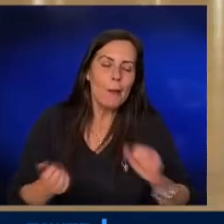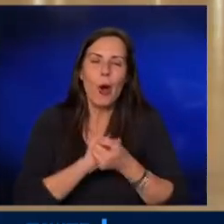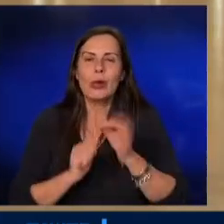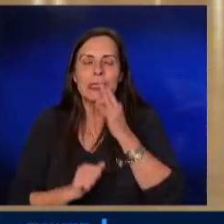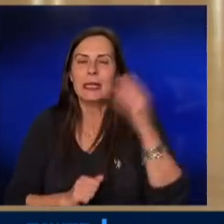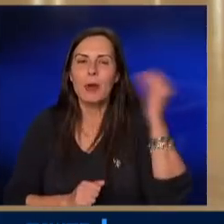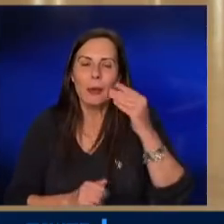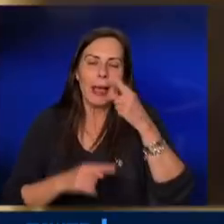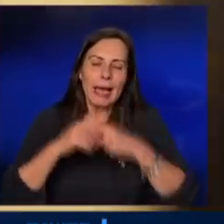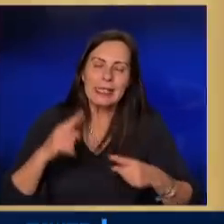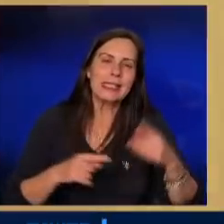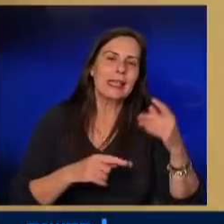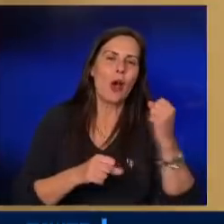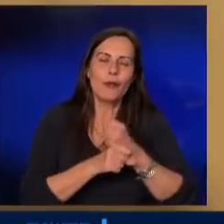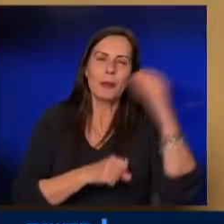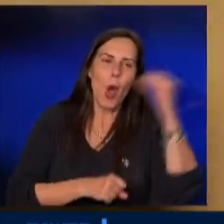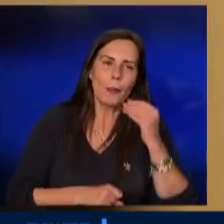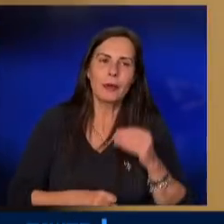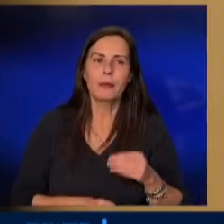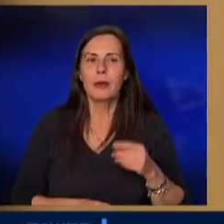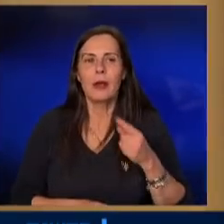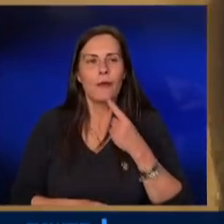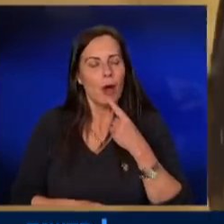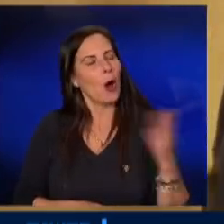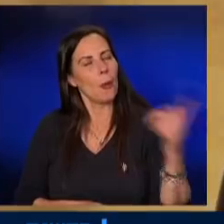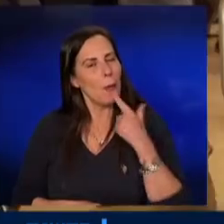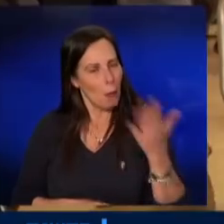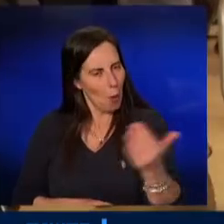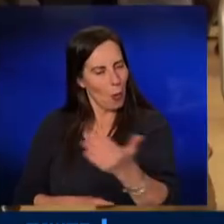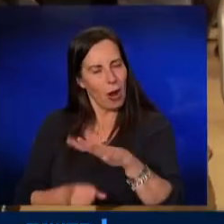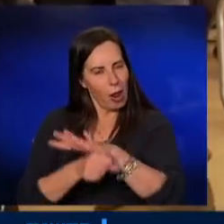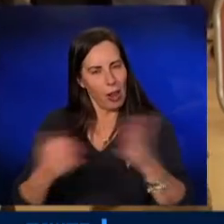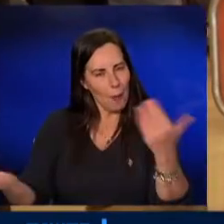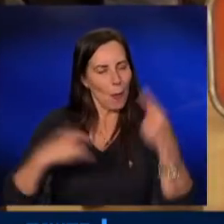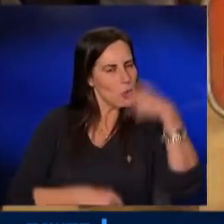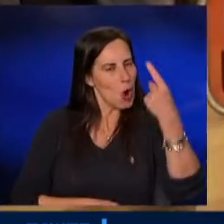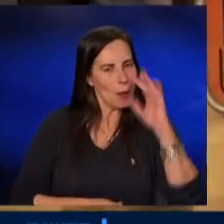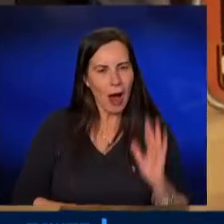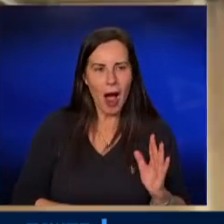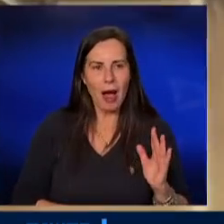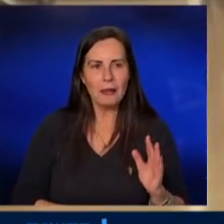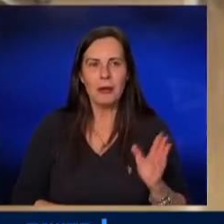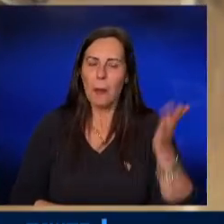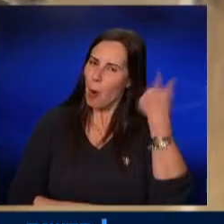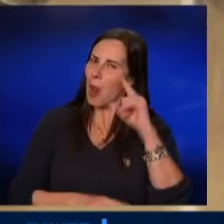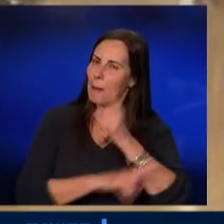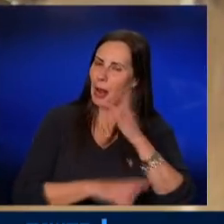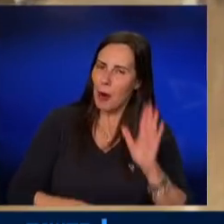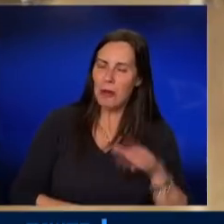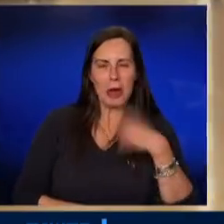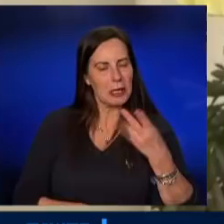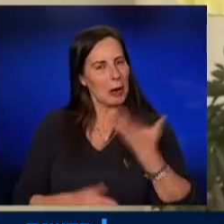שלומדים חצי יום ועובדים חצי יום. והם אומרים להם, בואו ליום אחד, לבית מלון, יהיה